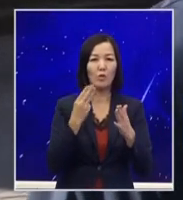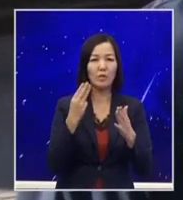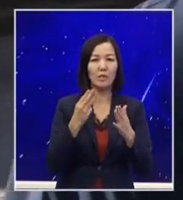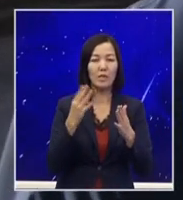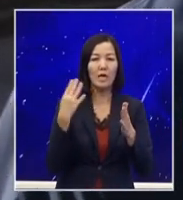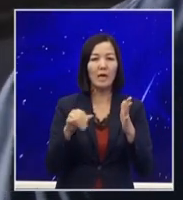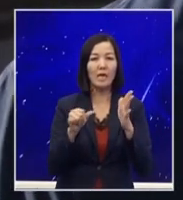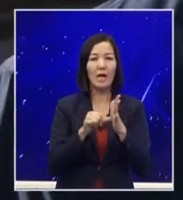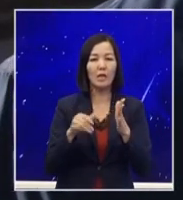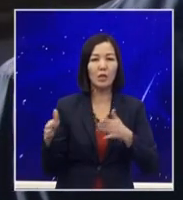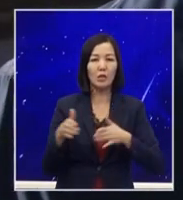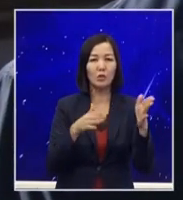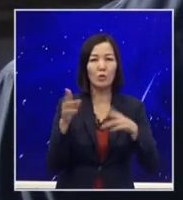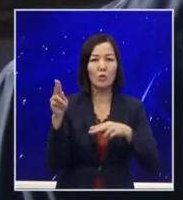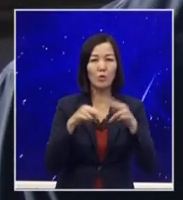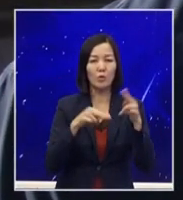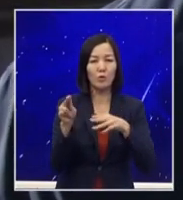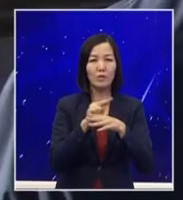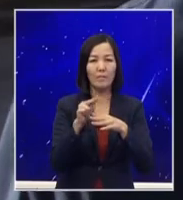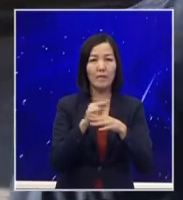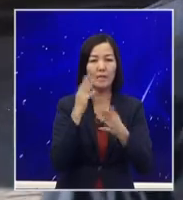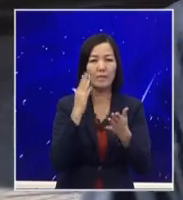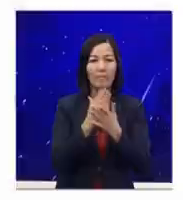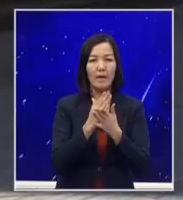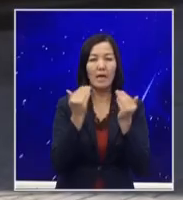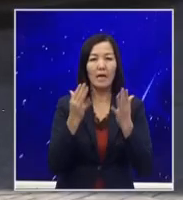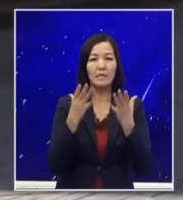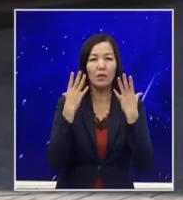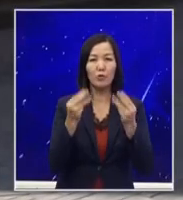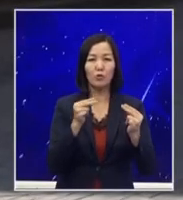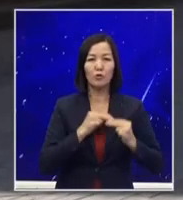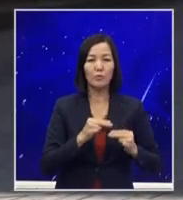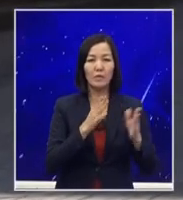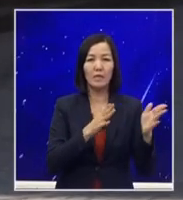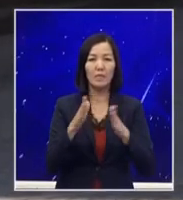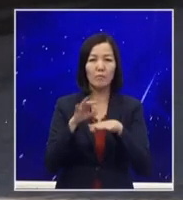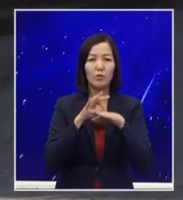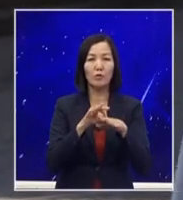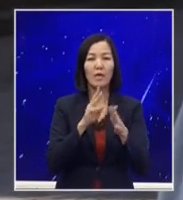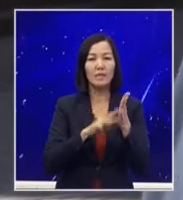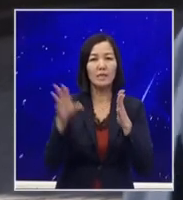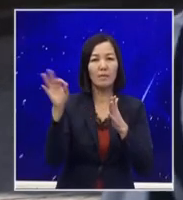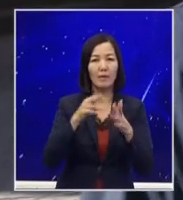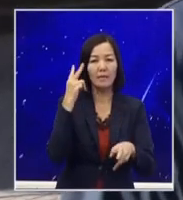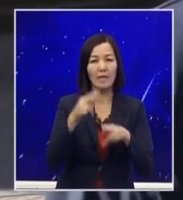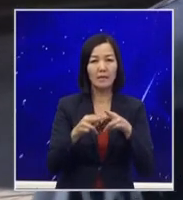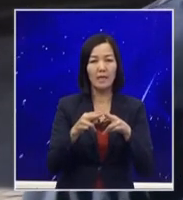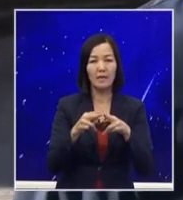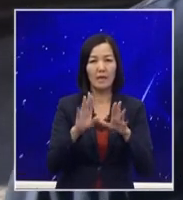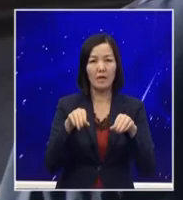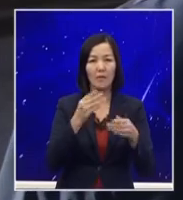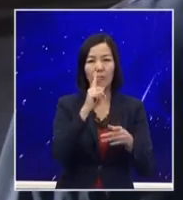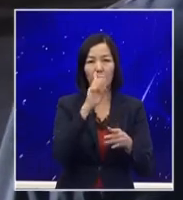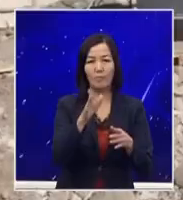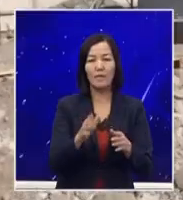және 46 жол инфрақұрылым объектілері көрсетілген. Қазіргі таңда жұмыстар өз ретімен жүріп жатыр. 80%-ға аяқтадық, қолданысқа